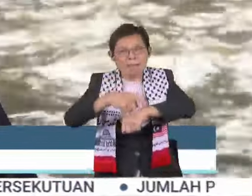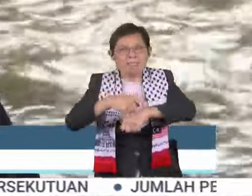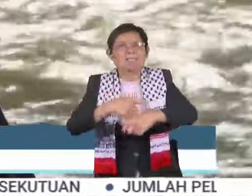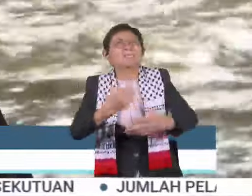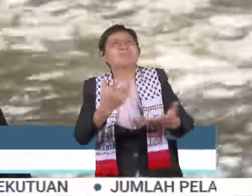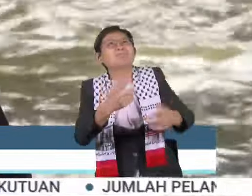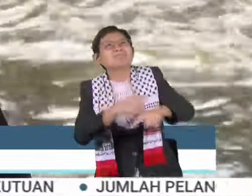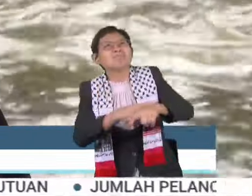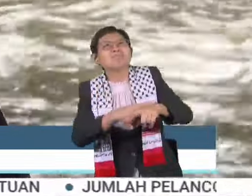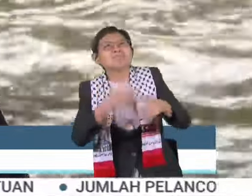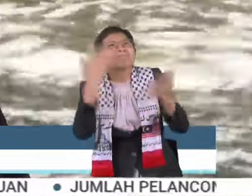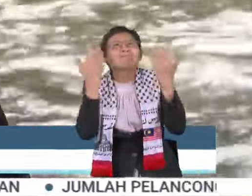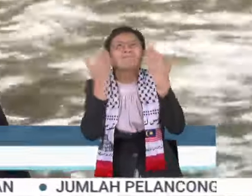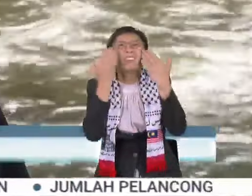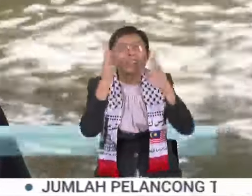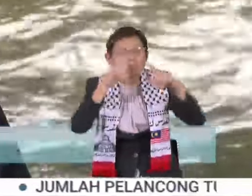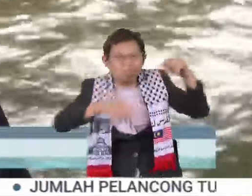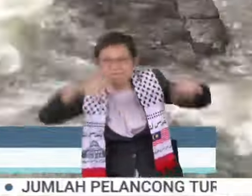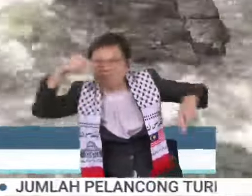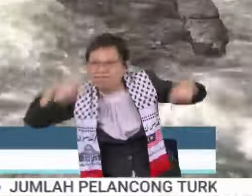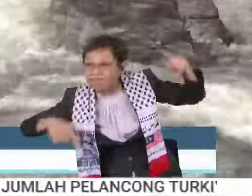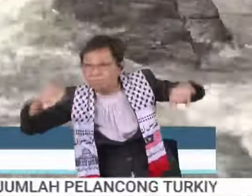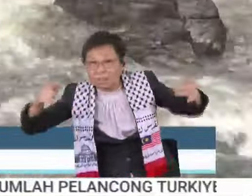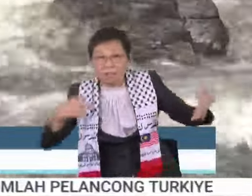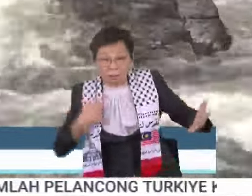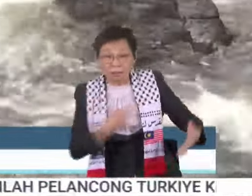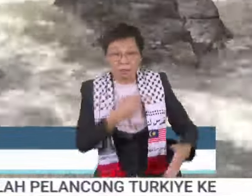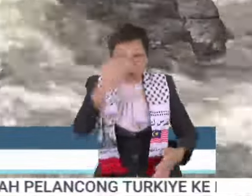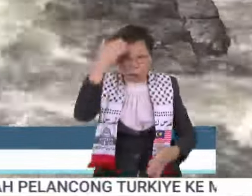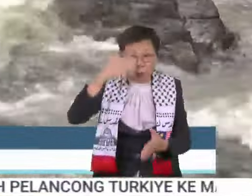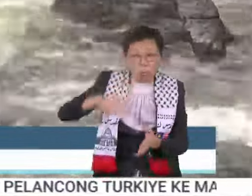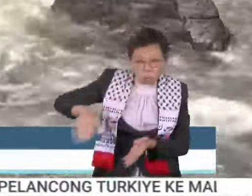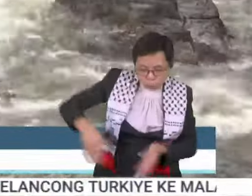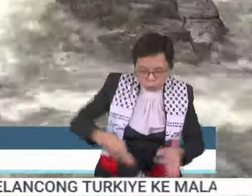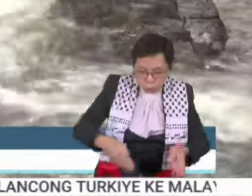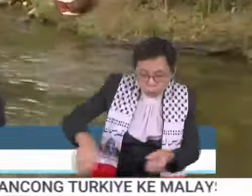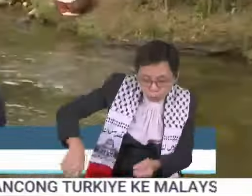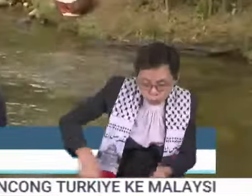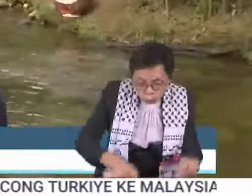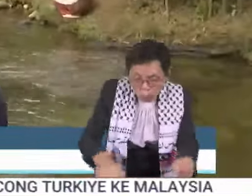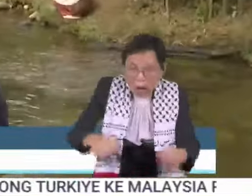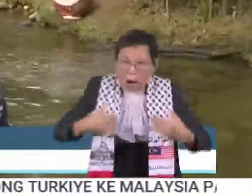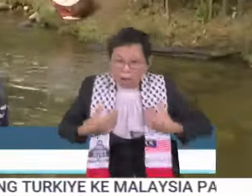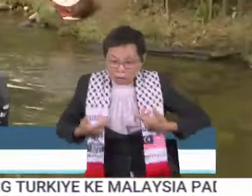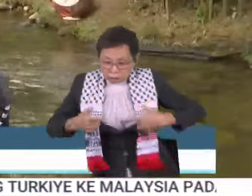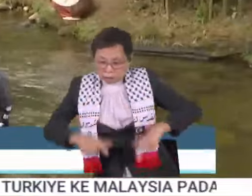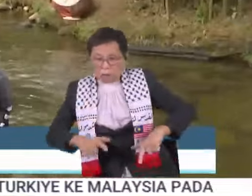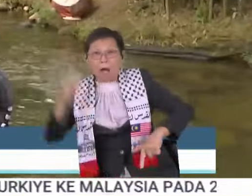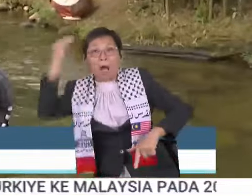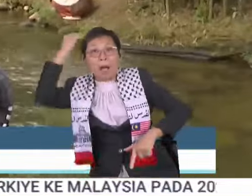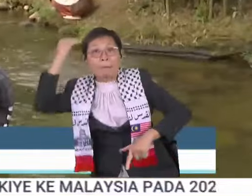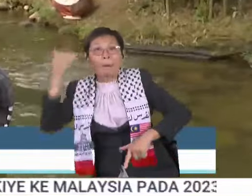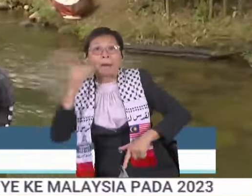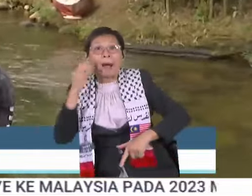ni, yang mana yang kita tahu kalau di sungai-sungai ada yang terjadi